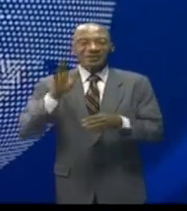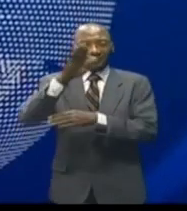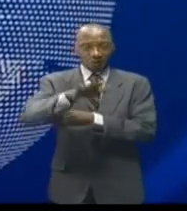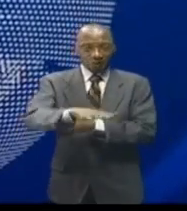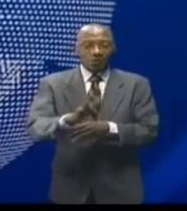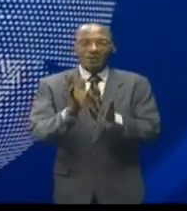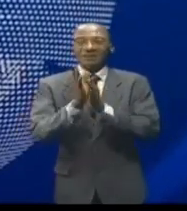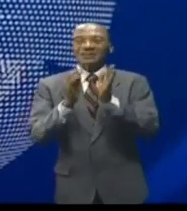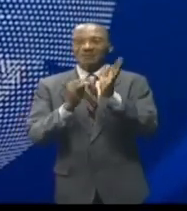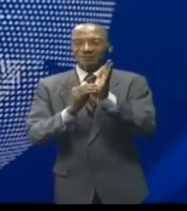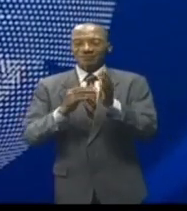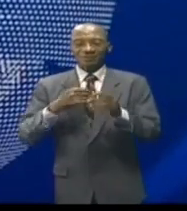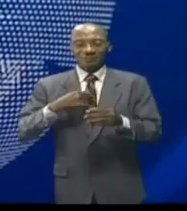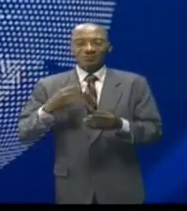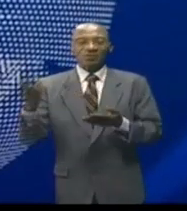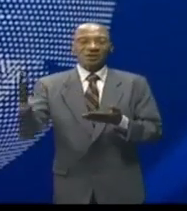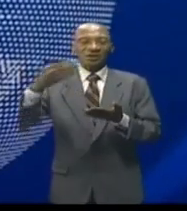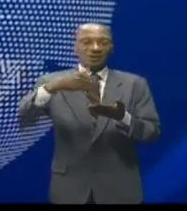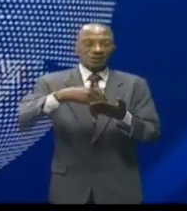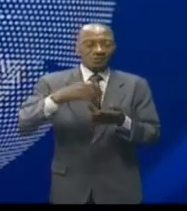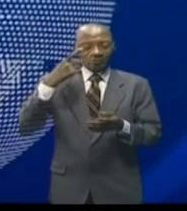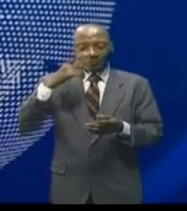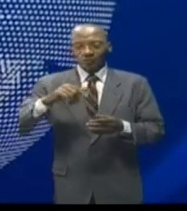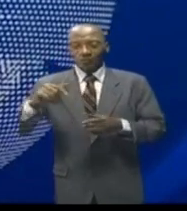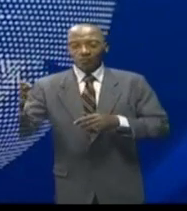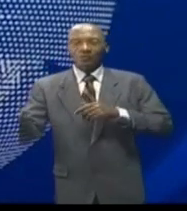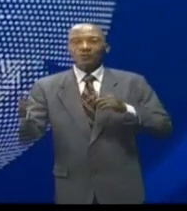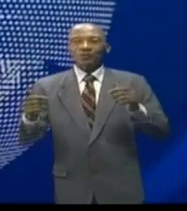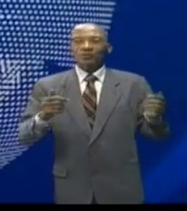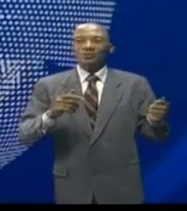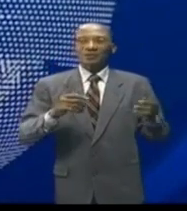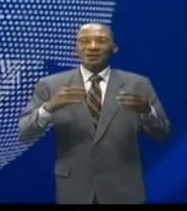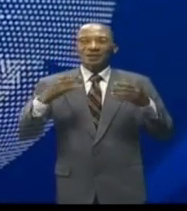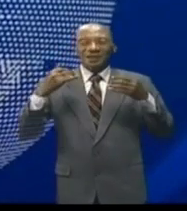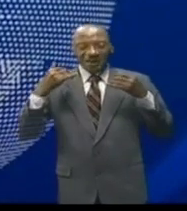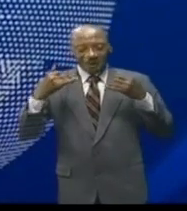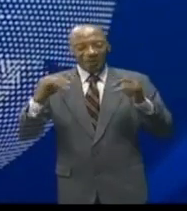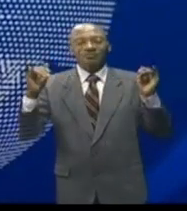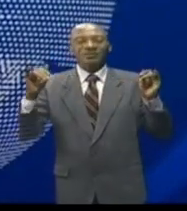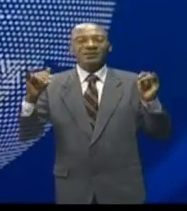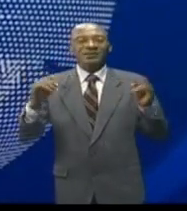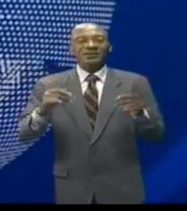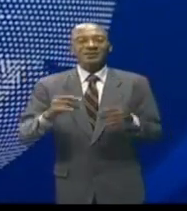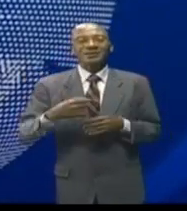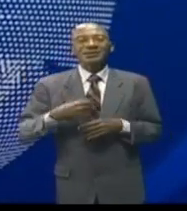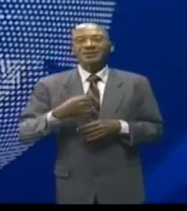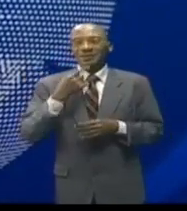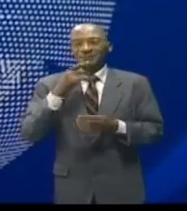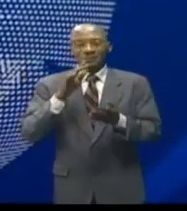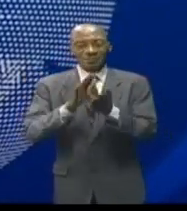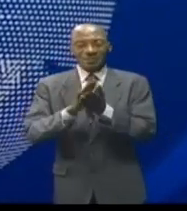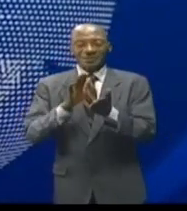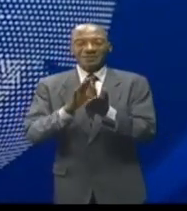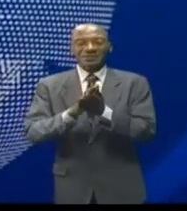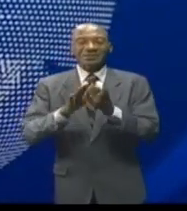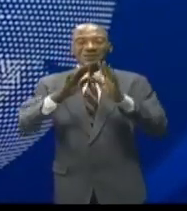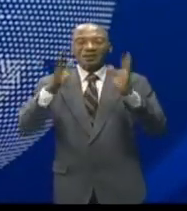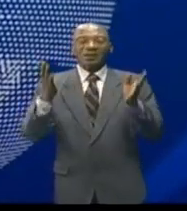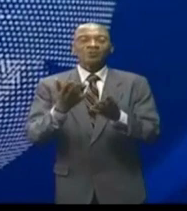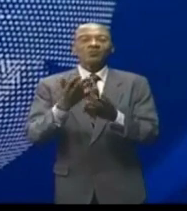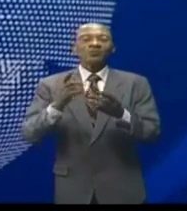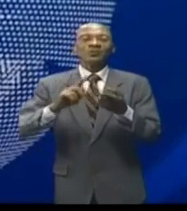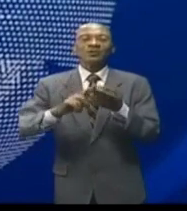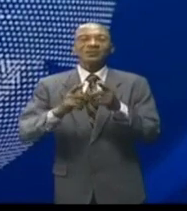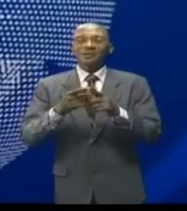qui souffle sur une nouvelle bougie en séjour c'est journal est complètement terminé réalisé par Patrick bapula et discover